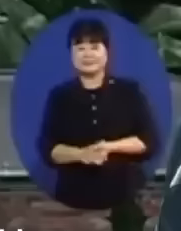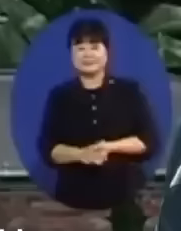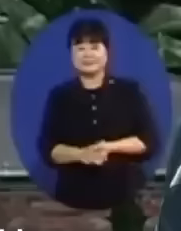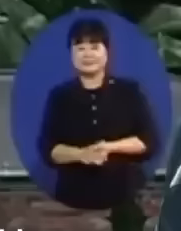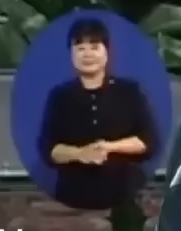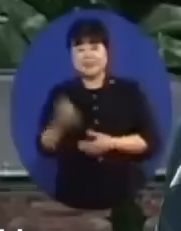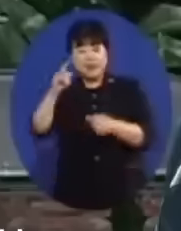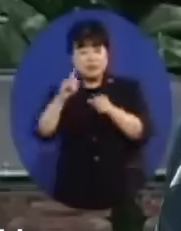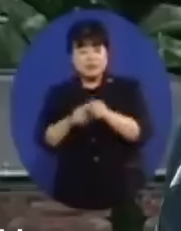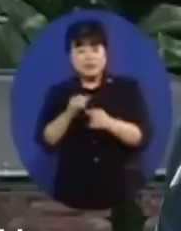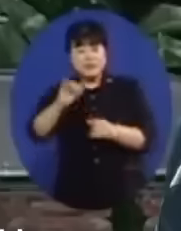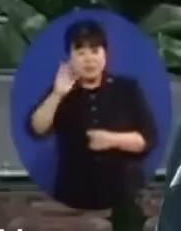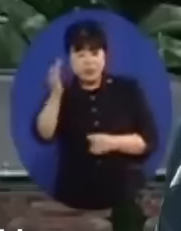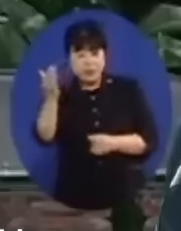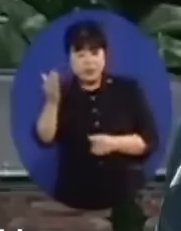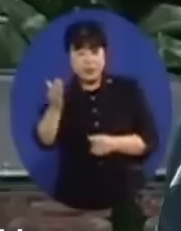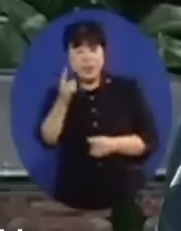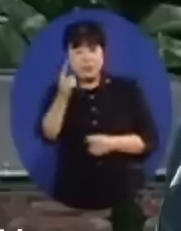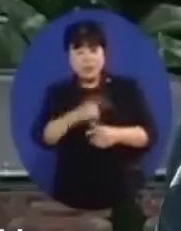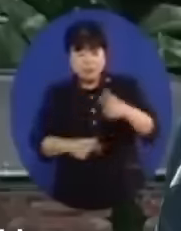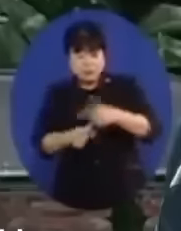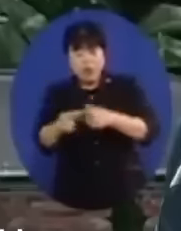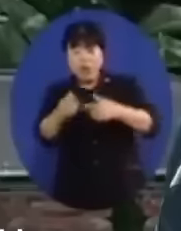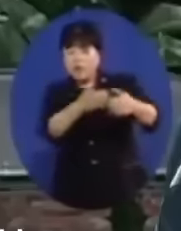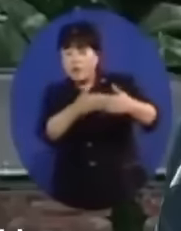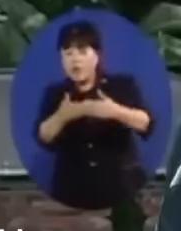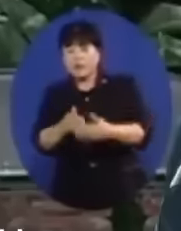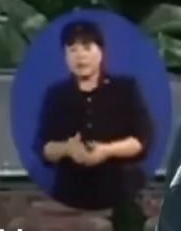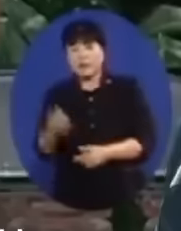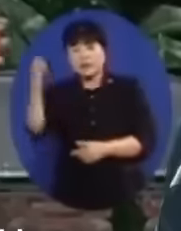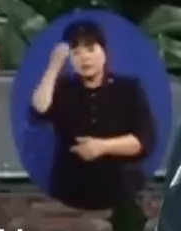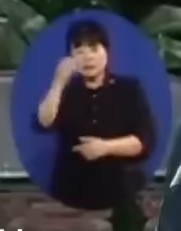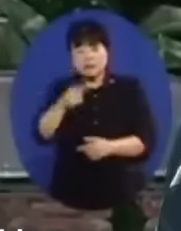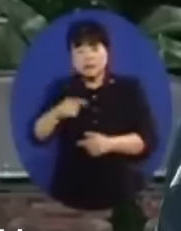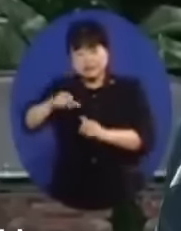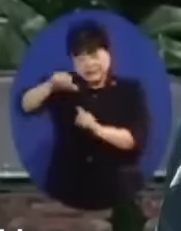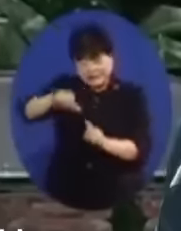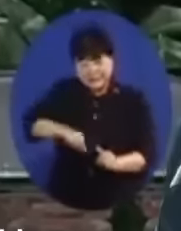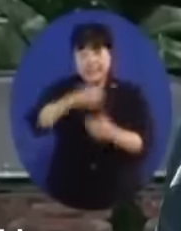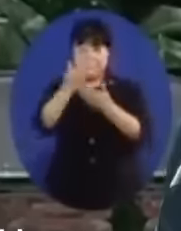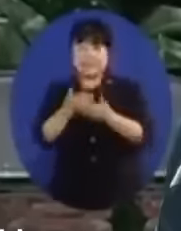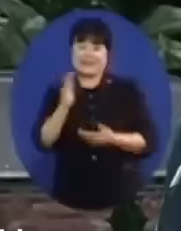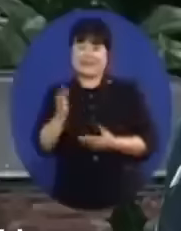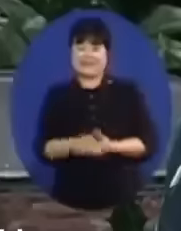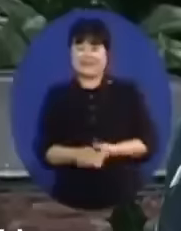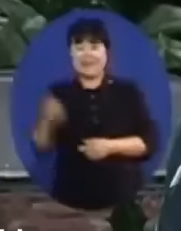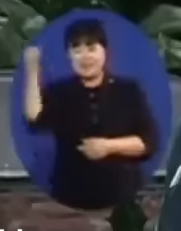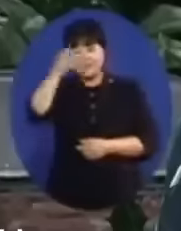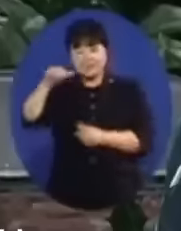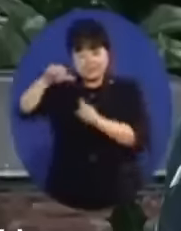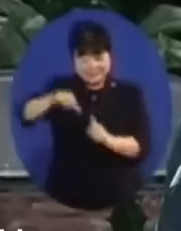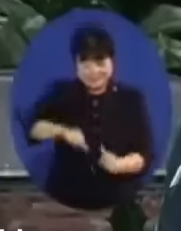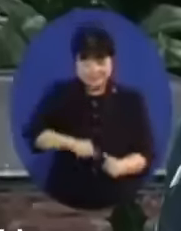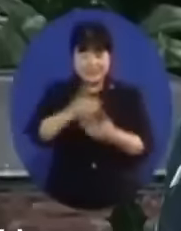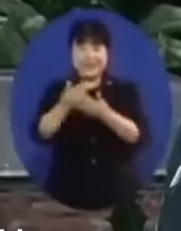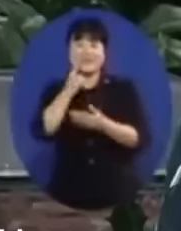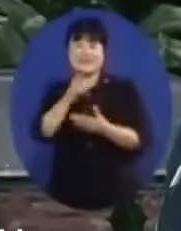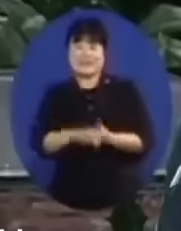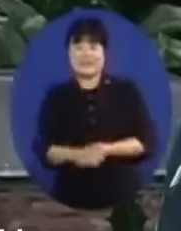그리고 영적으로 된 사람이 한 번 더 체험해야 될 것은 성령 세례가 있는 것입니다. 성령의 침례라고도